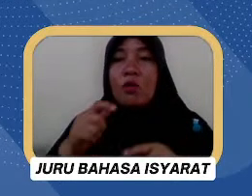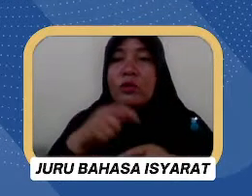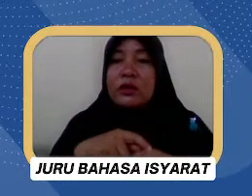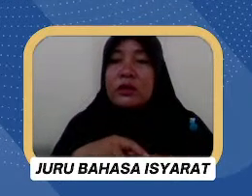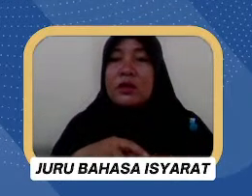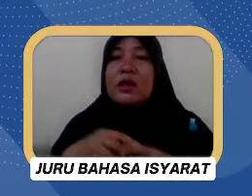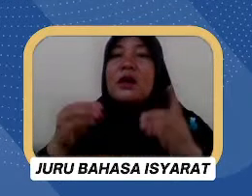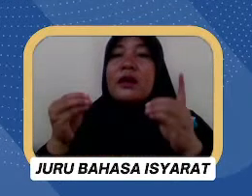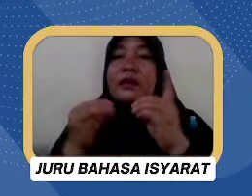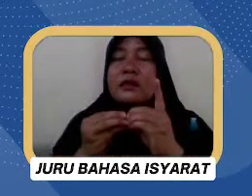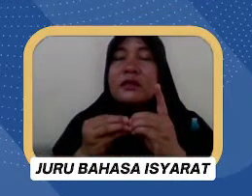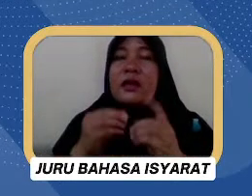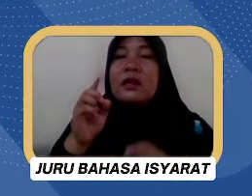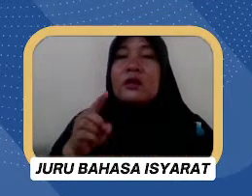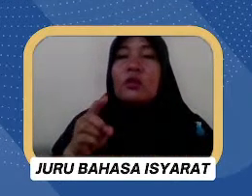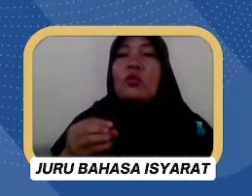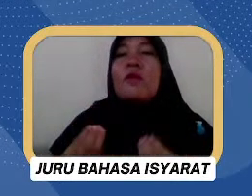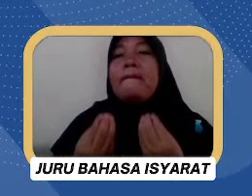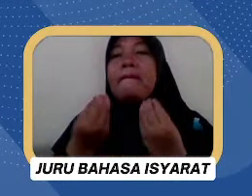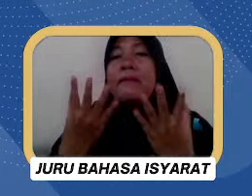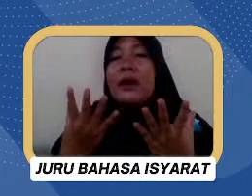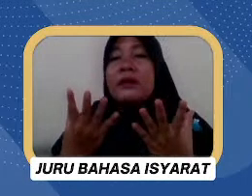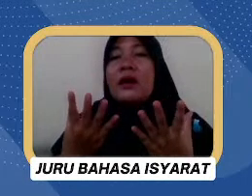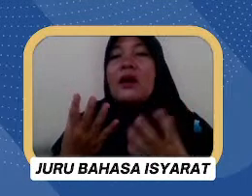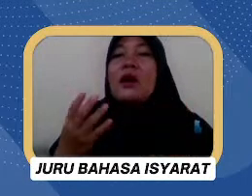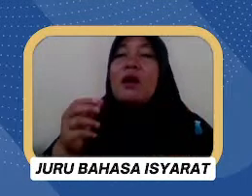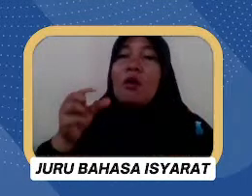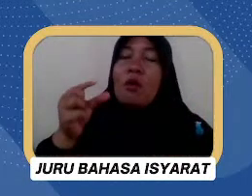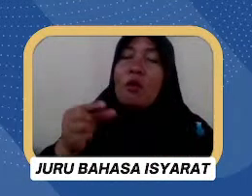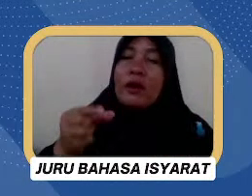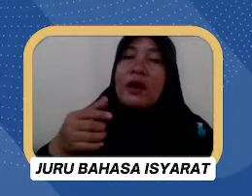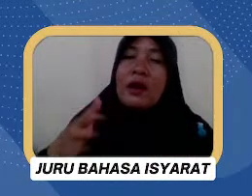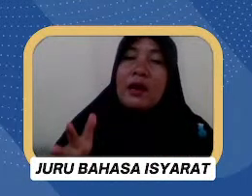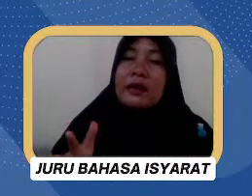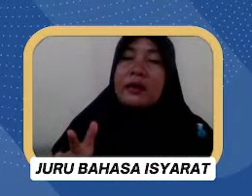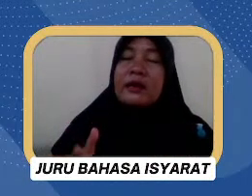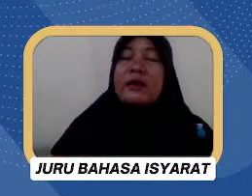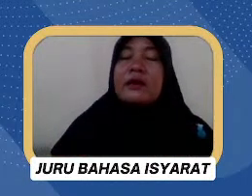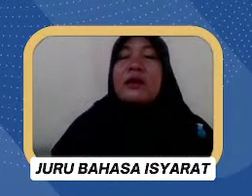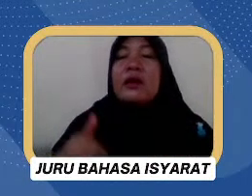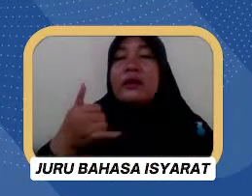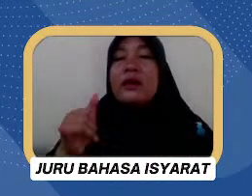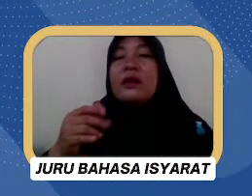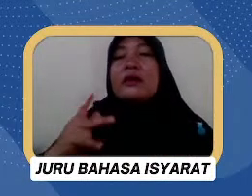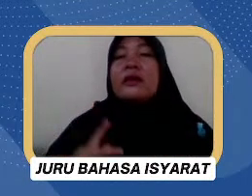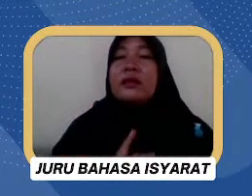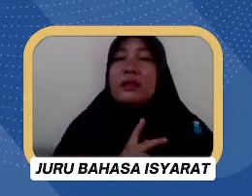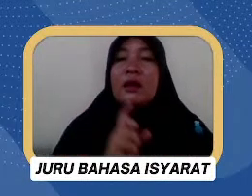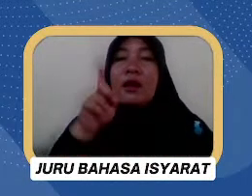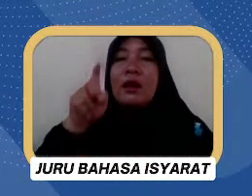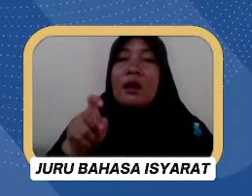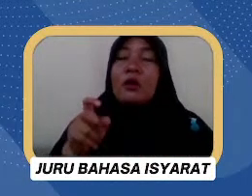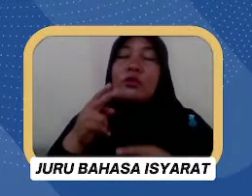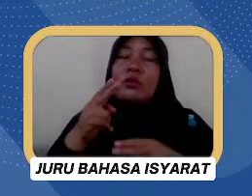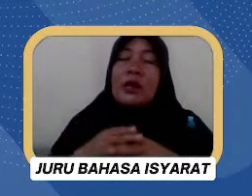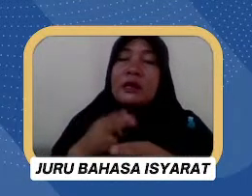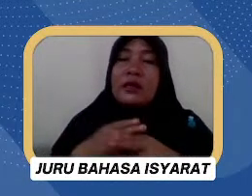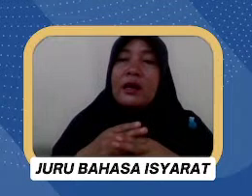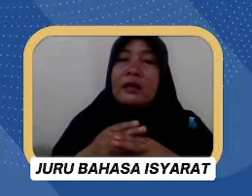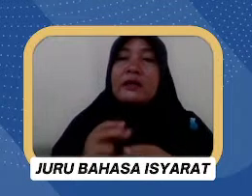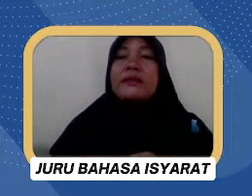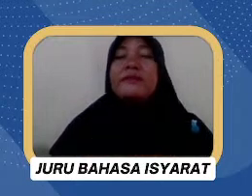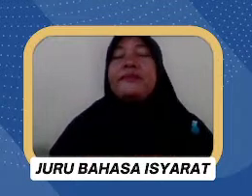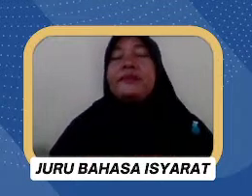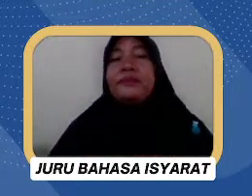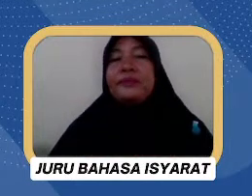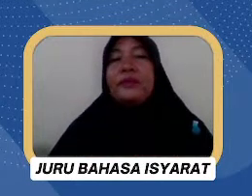secara sosial berada di dalamnya. Maka kita harus hati-hati supaya tidak terjebak dalam hal-hal yang negatif.